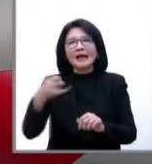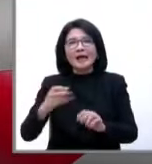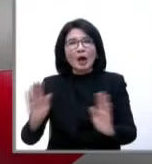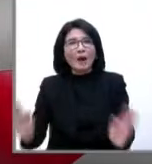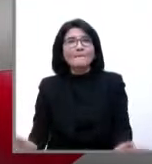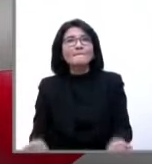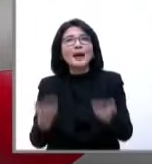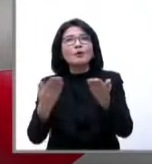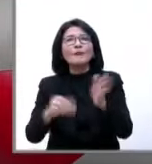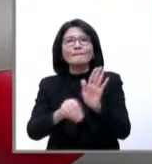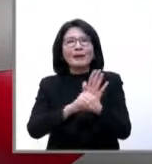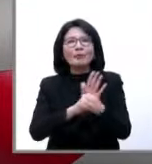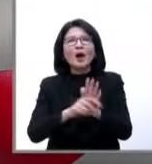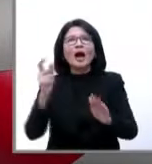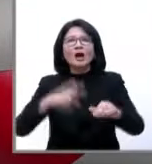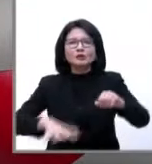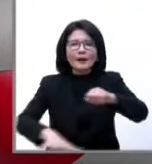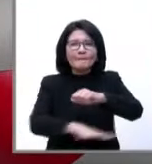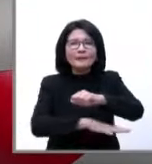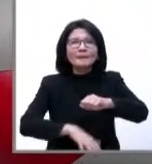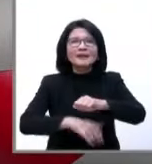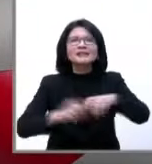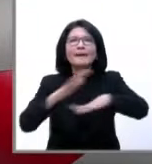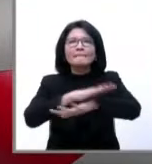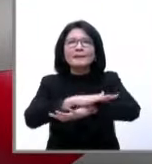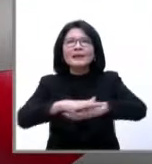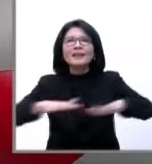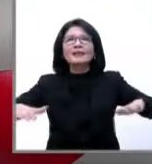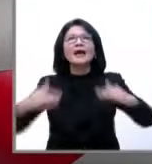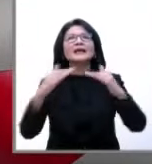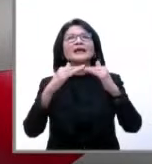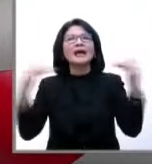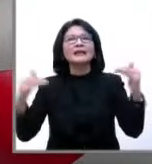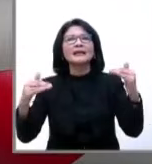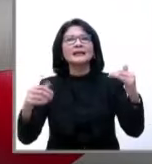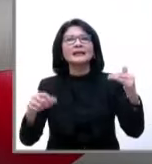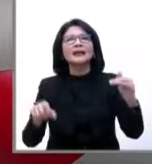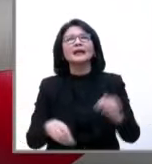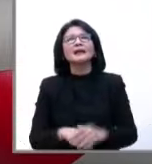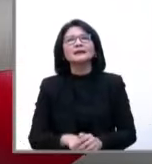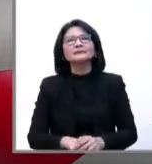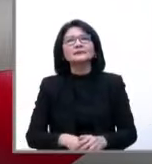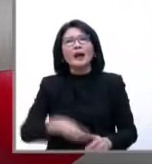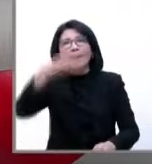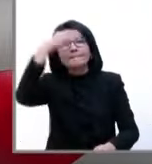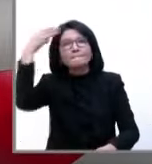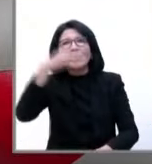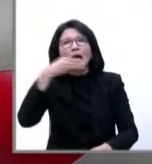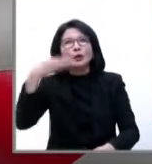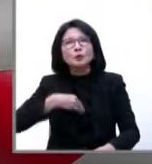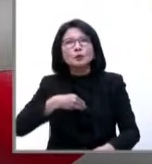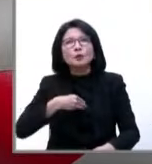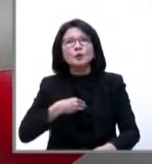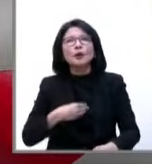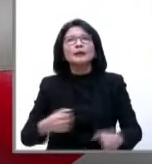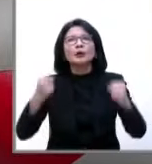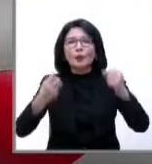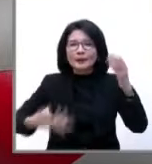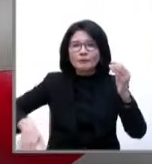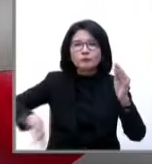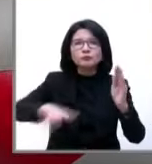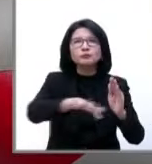harus berbasis pemerataan dan keadilan yang sempurna Maluku misalnya dengan kekuatan maritimnya